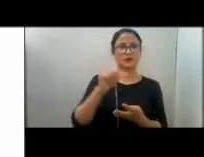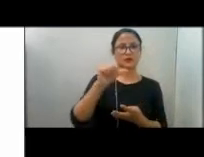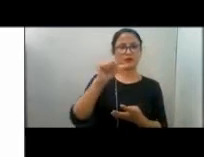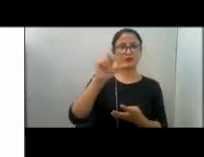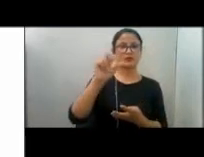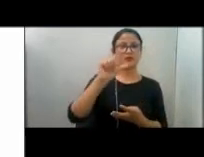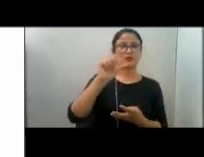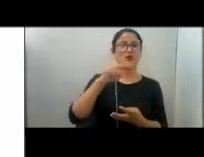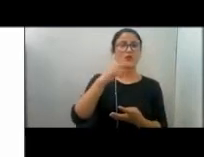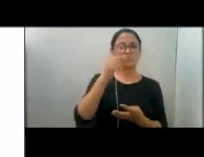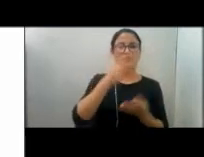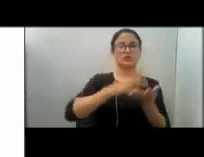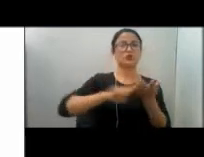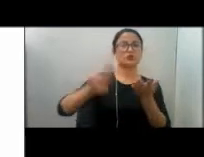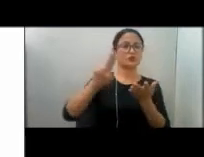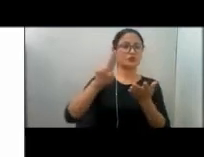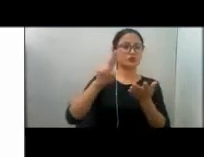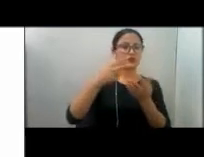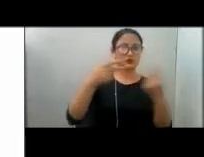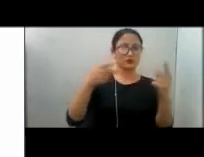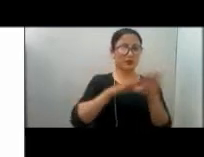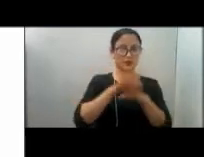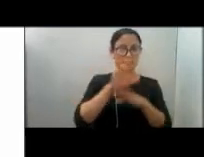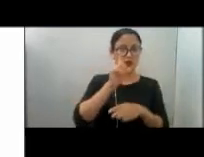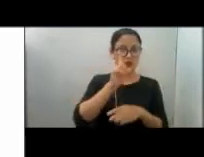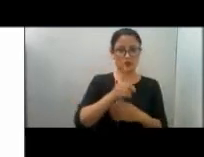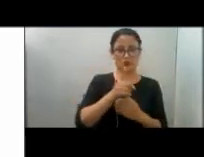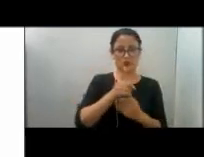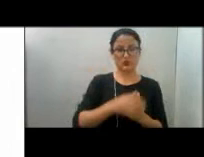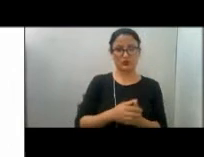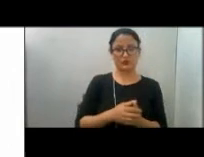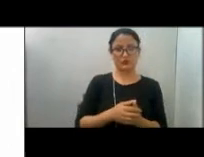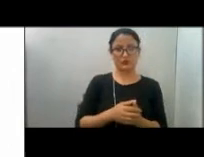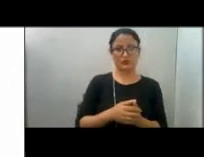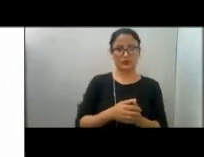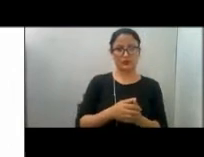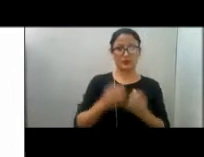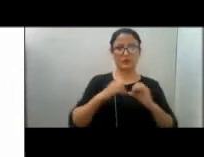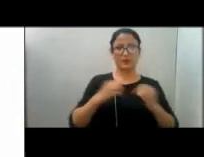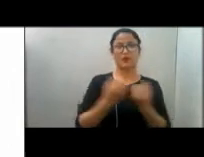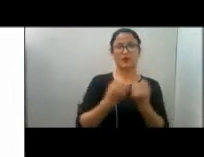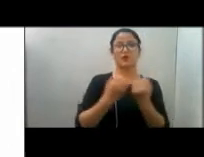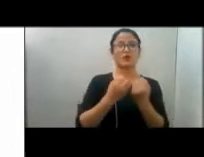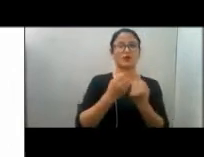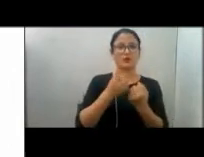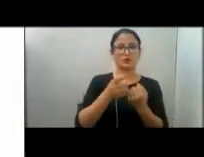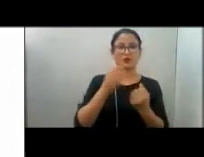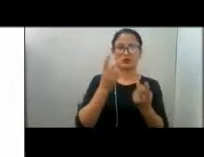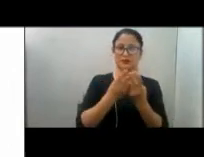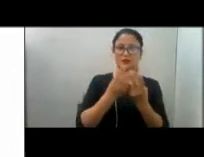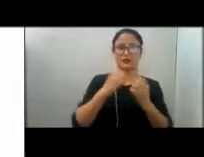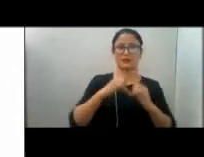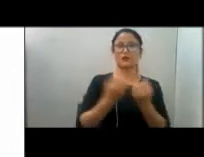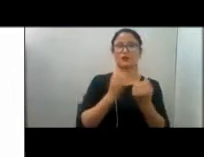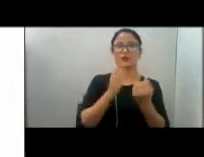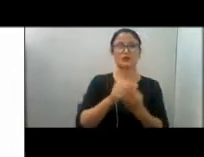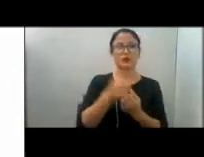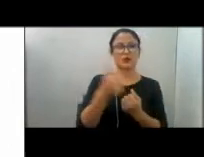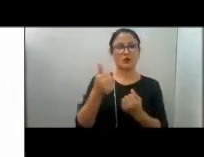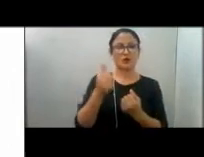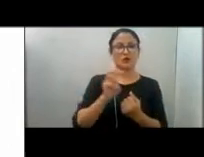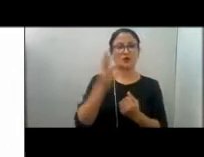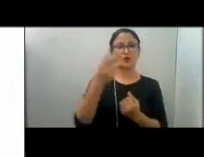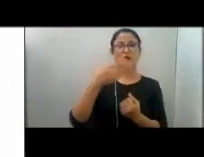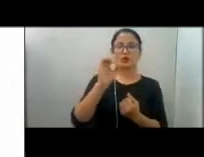हो त्यसलाई हामीले चाहिँ अब एभ्रिवेयर युज गर्न मिल्ने खालको भएको भएर यहाँ युज गरेका छौँ र अर्को